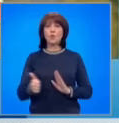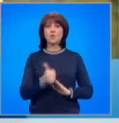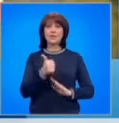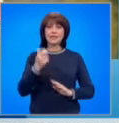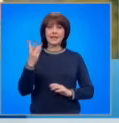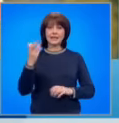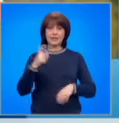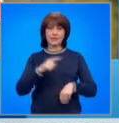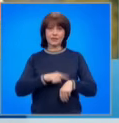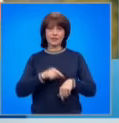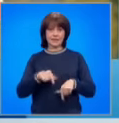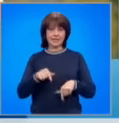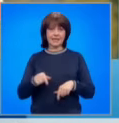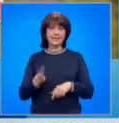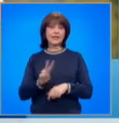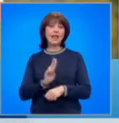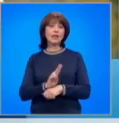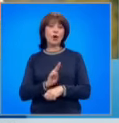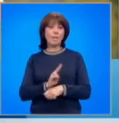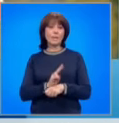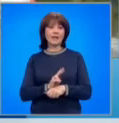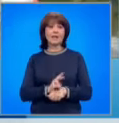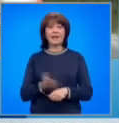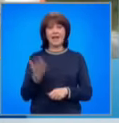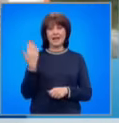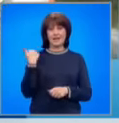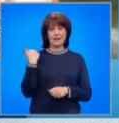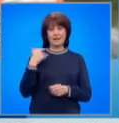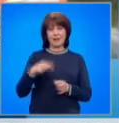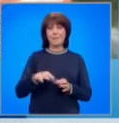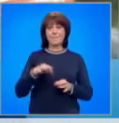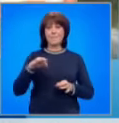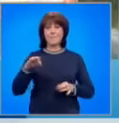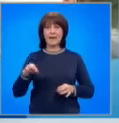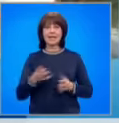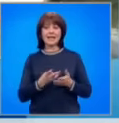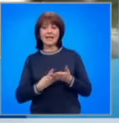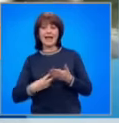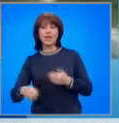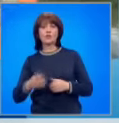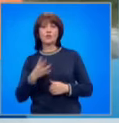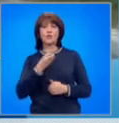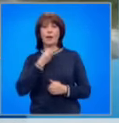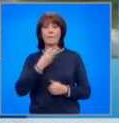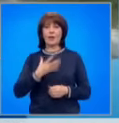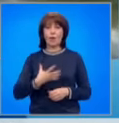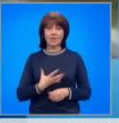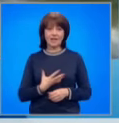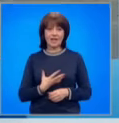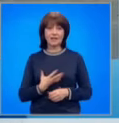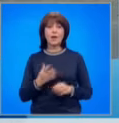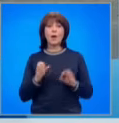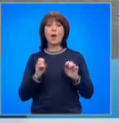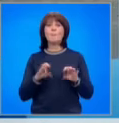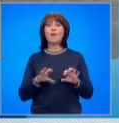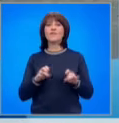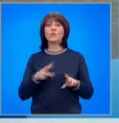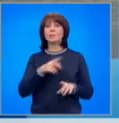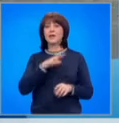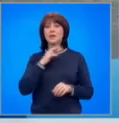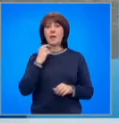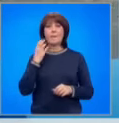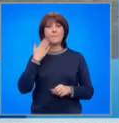часа днешния следобед на няколко метра зад мен на завой на една от изходните артерии на Благоевград. Като по информация от полицията,